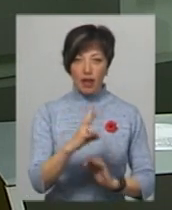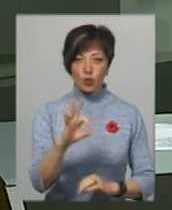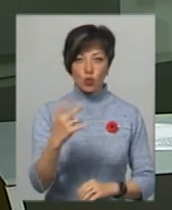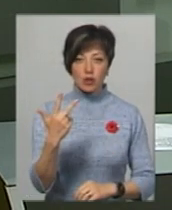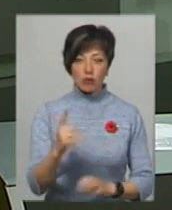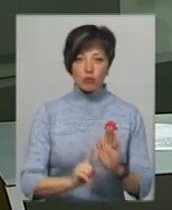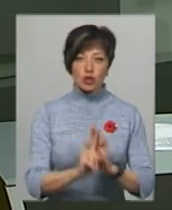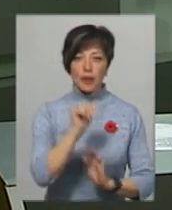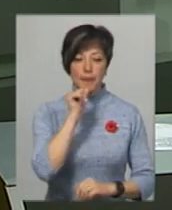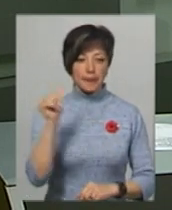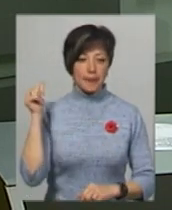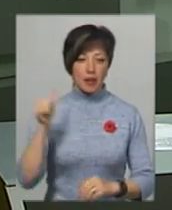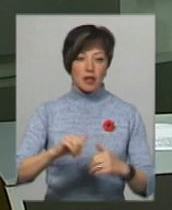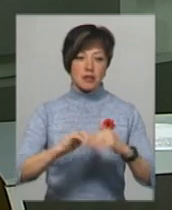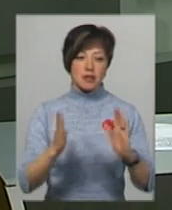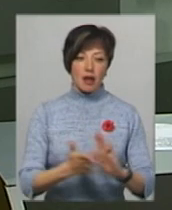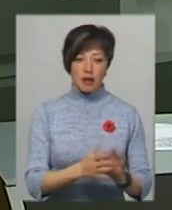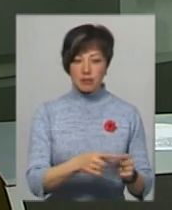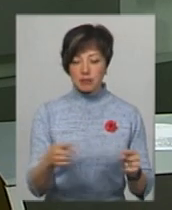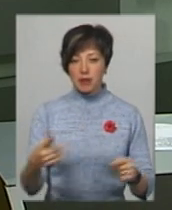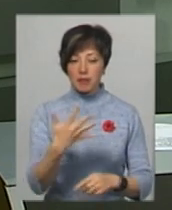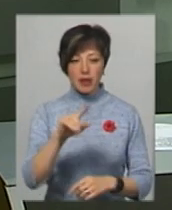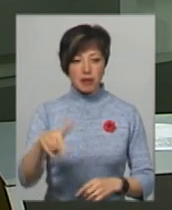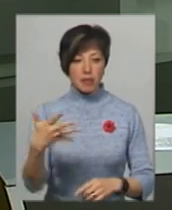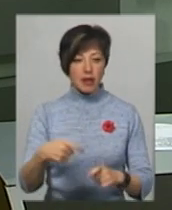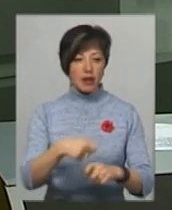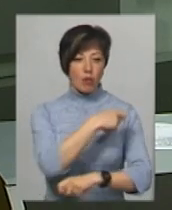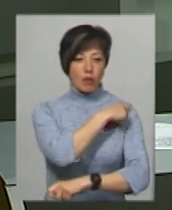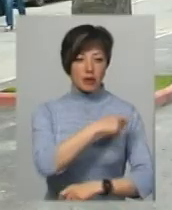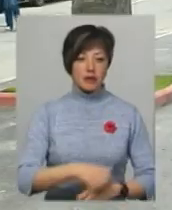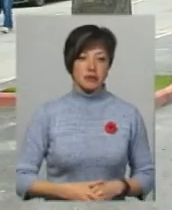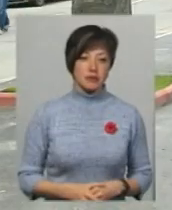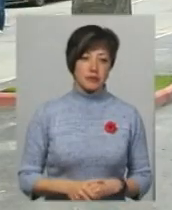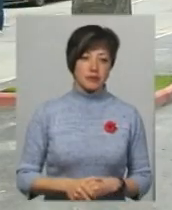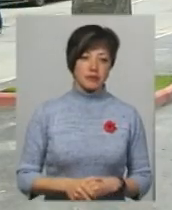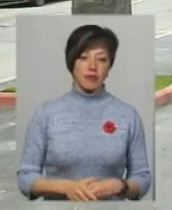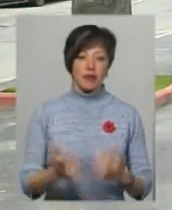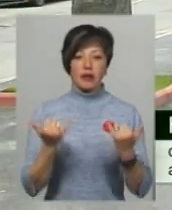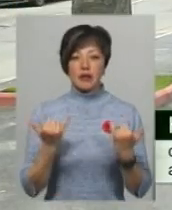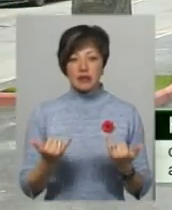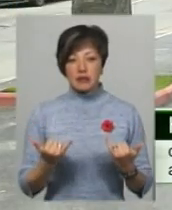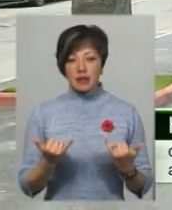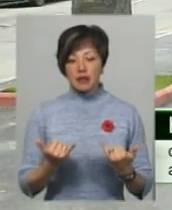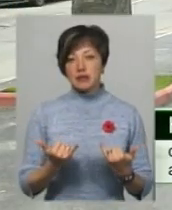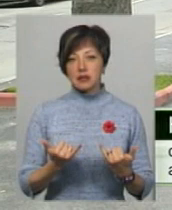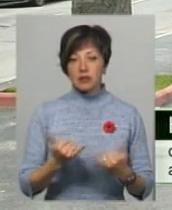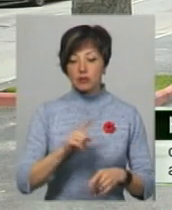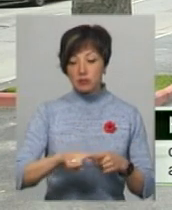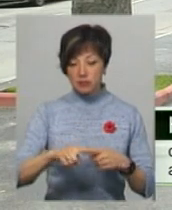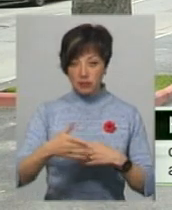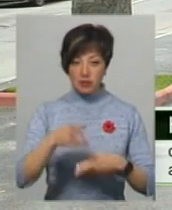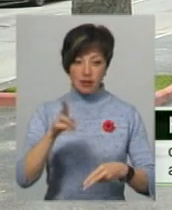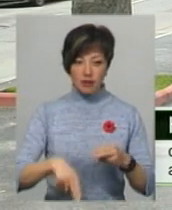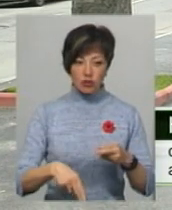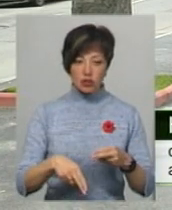почали торік. Її загальна протяжність – 5,5 кілометрів. Наразі майже завершено влаштування